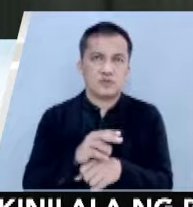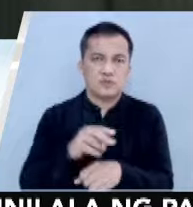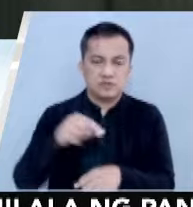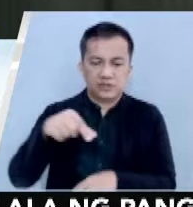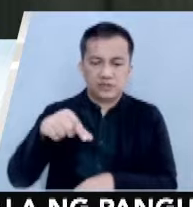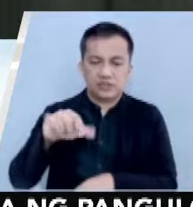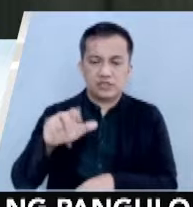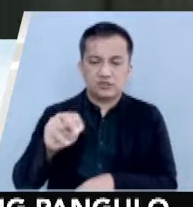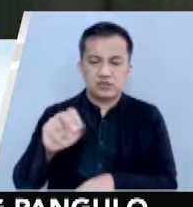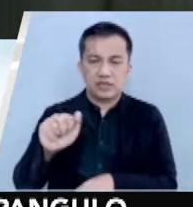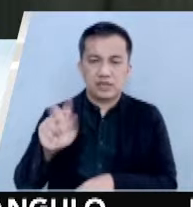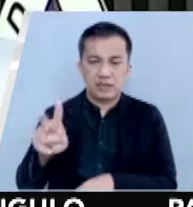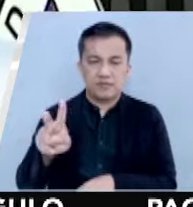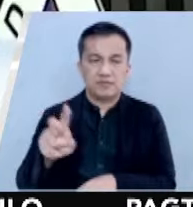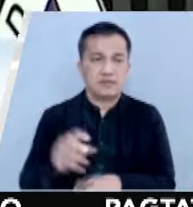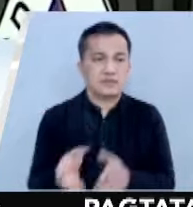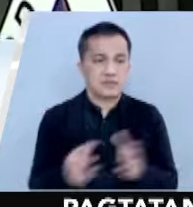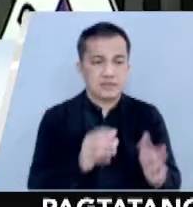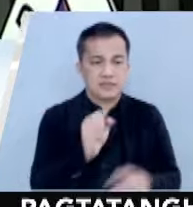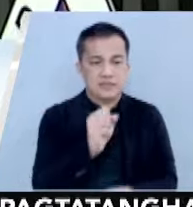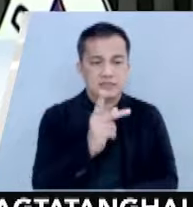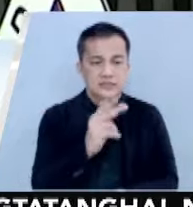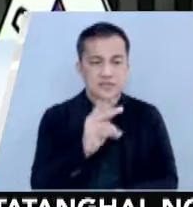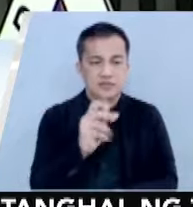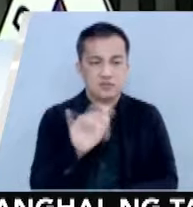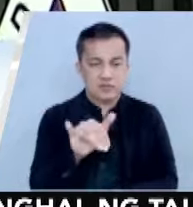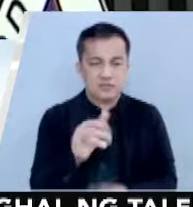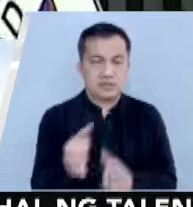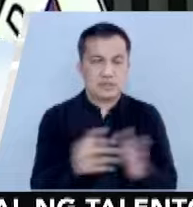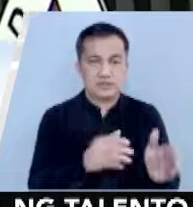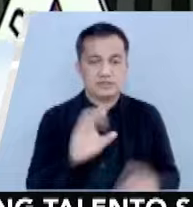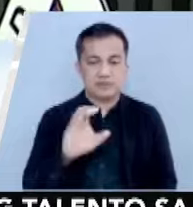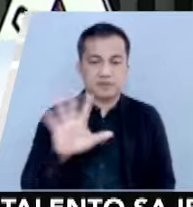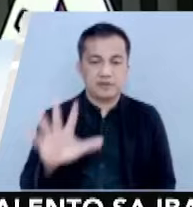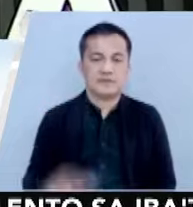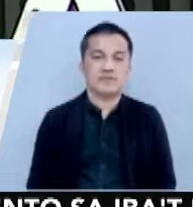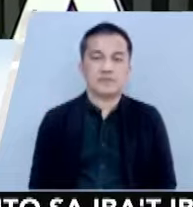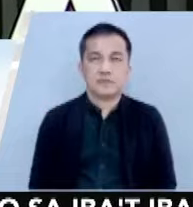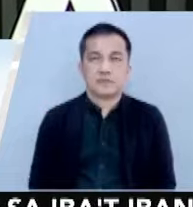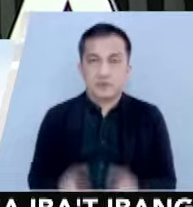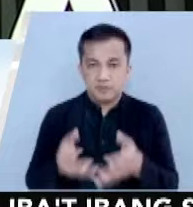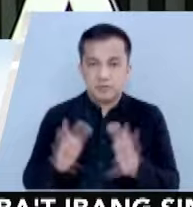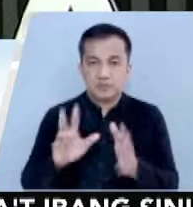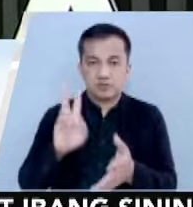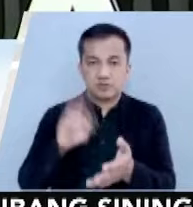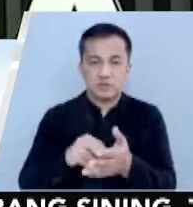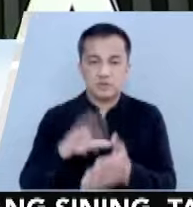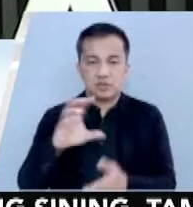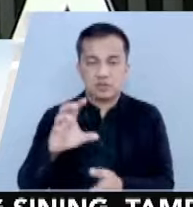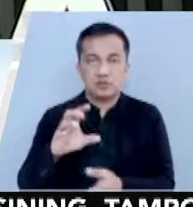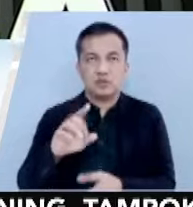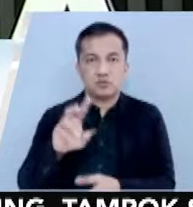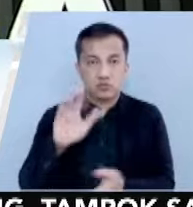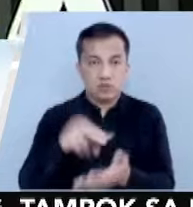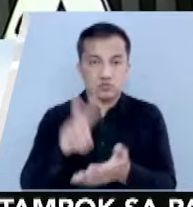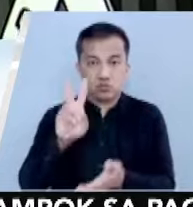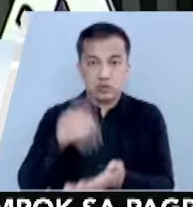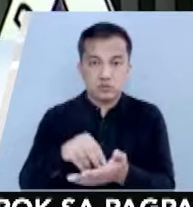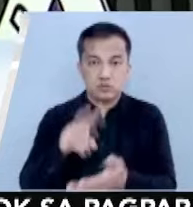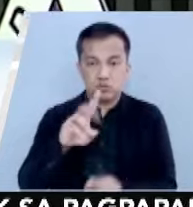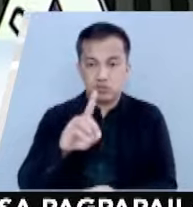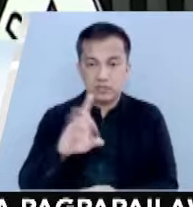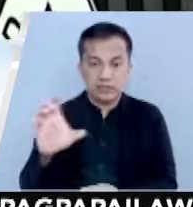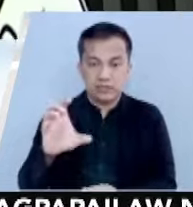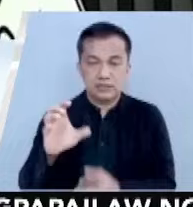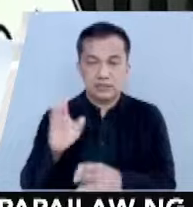and C5. Kung papayagan po natin nasa 2,100 buses po yan, kung mapapahalo pa sila